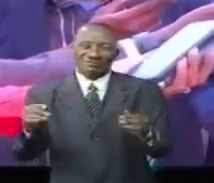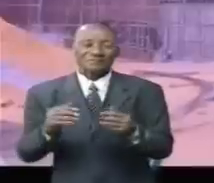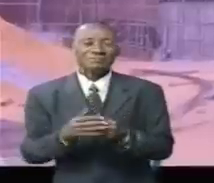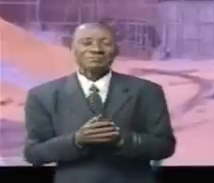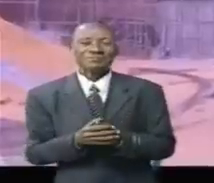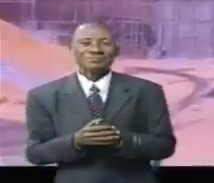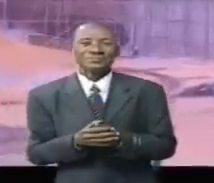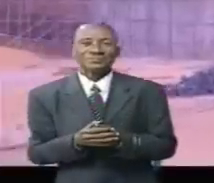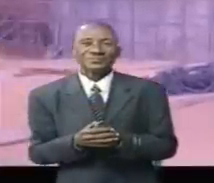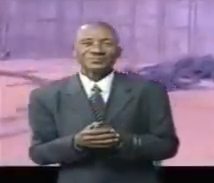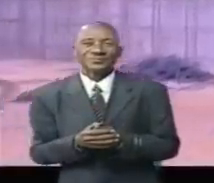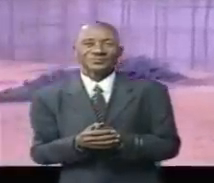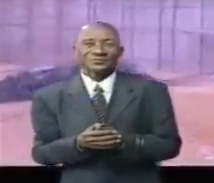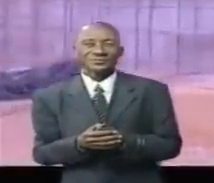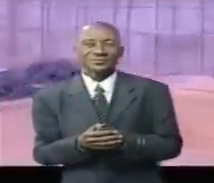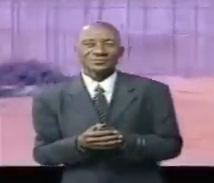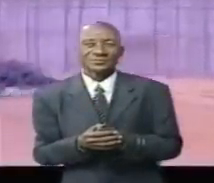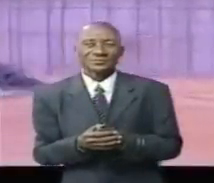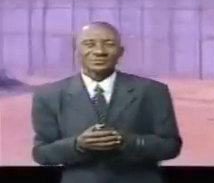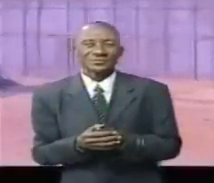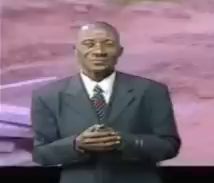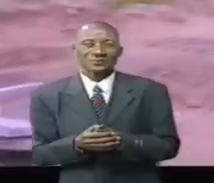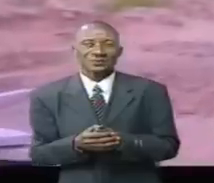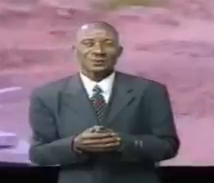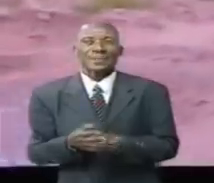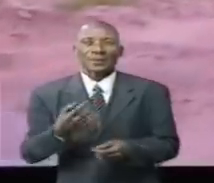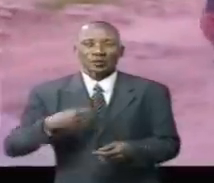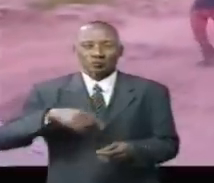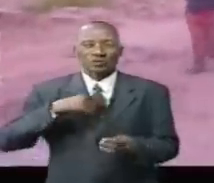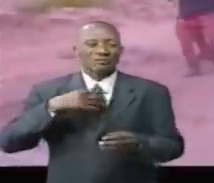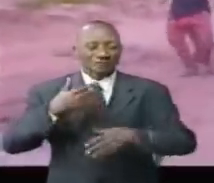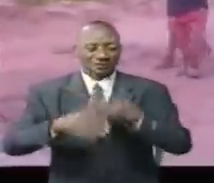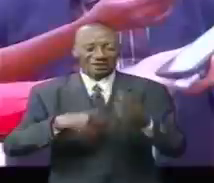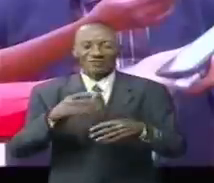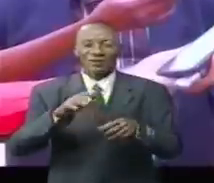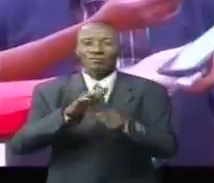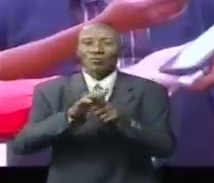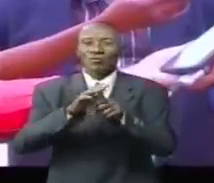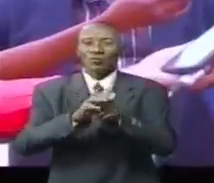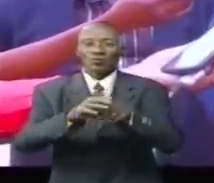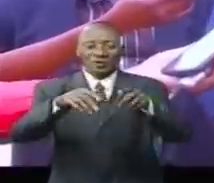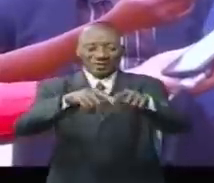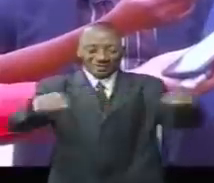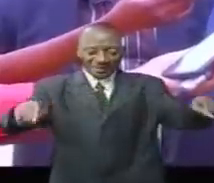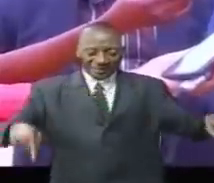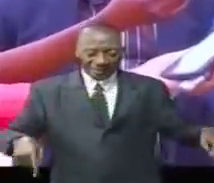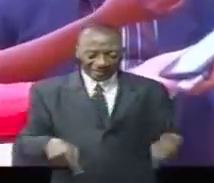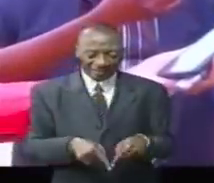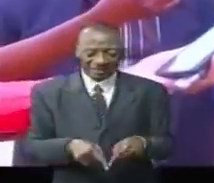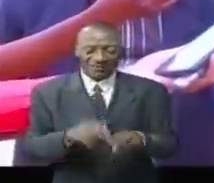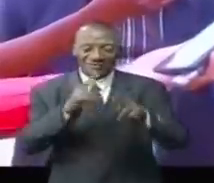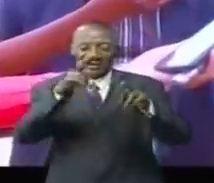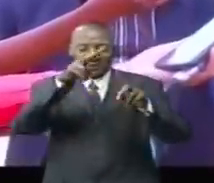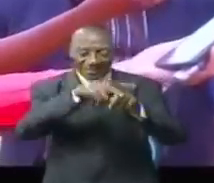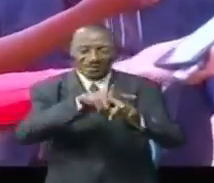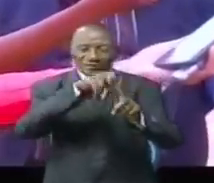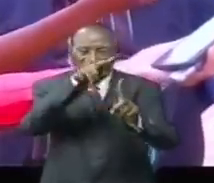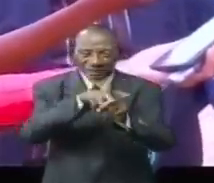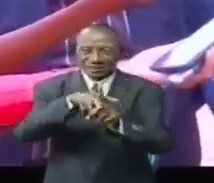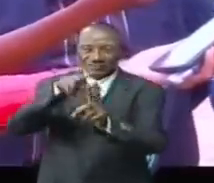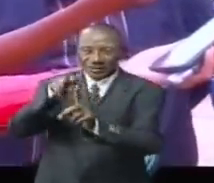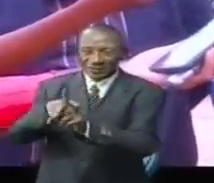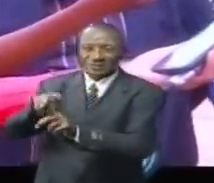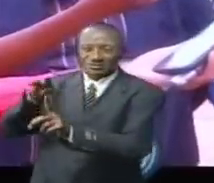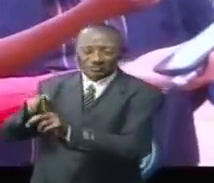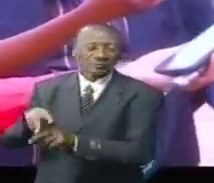qui était lié à la construction du réservoir. Dans un premier temps, les responsables de la régie des eaux ainsi